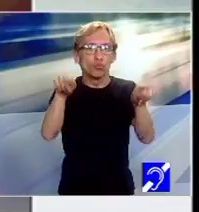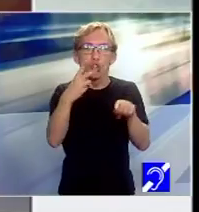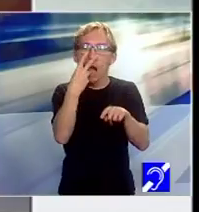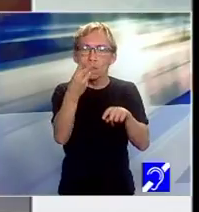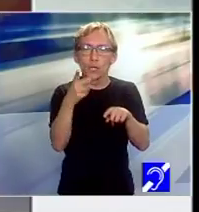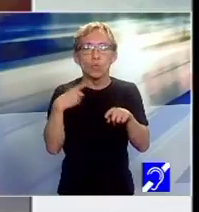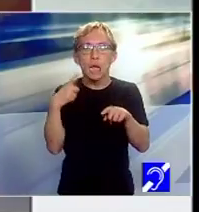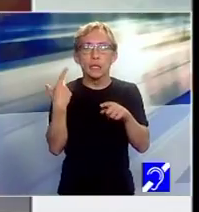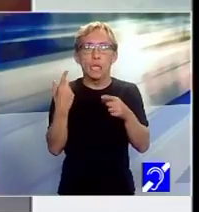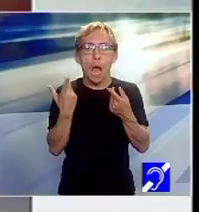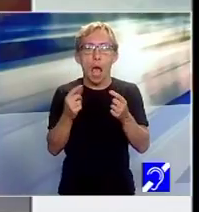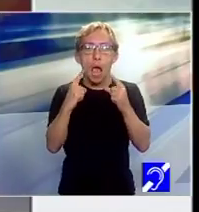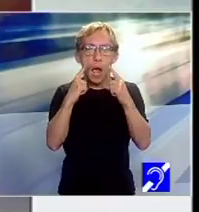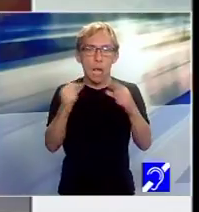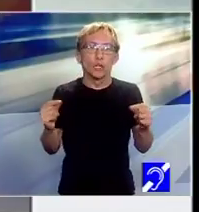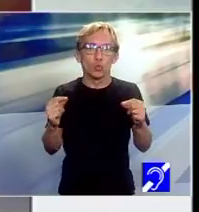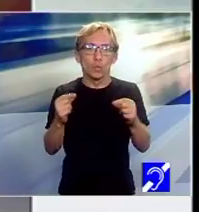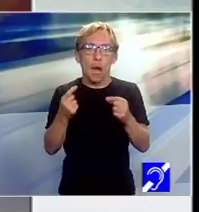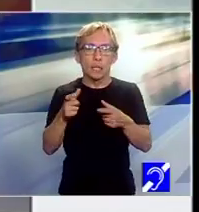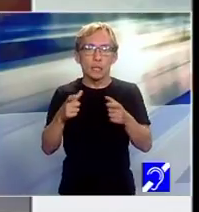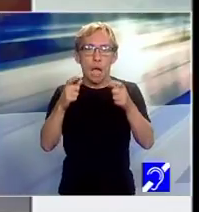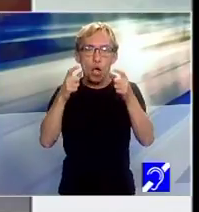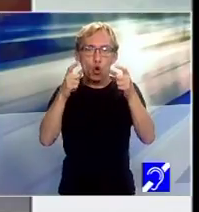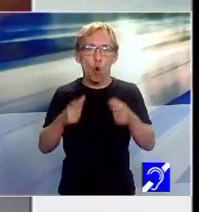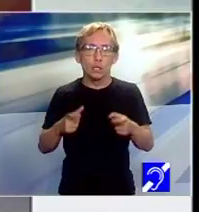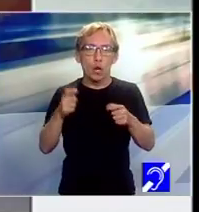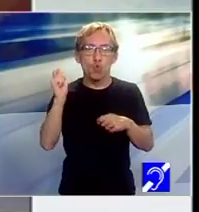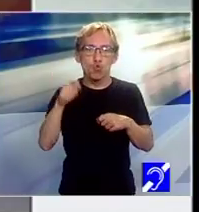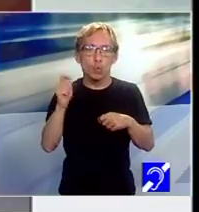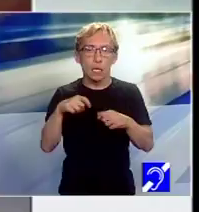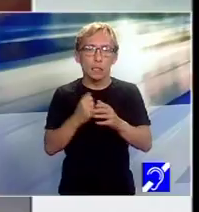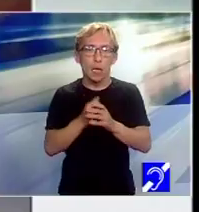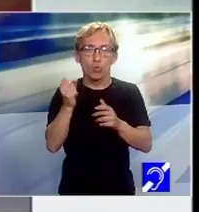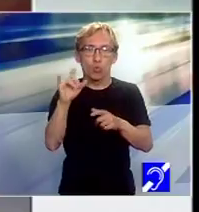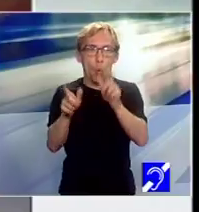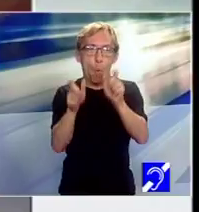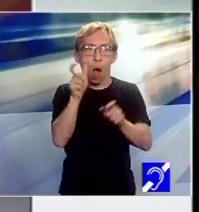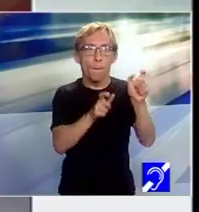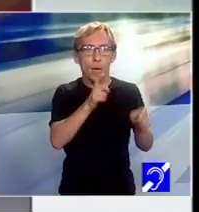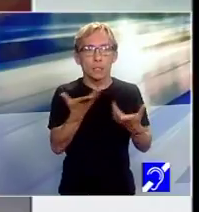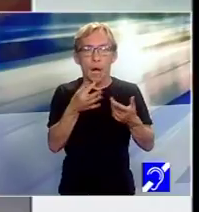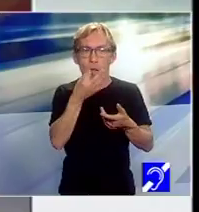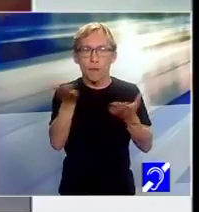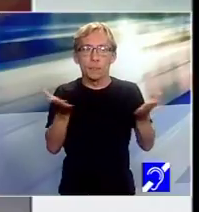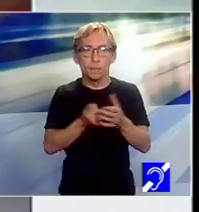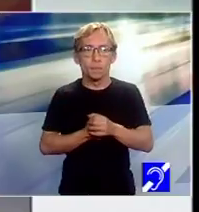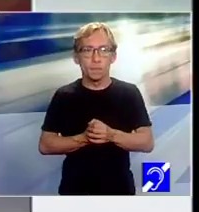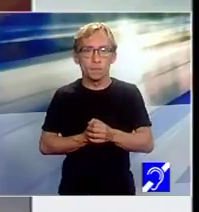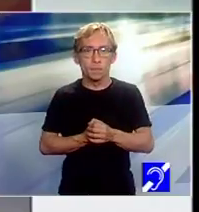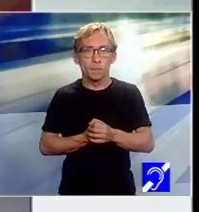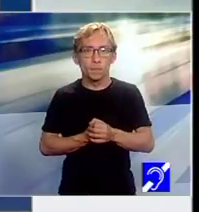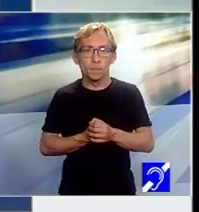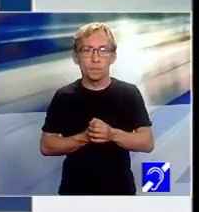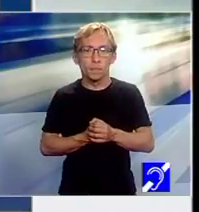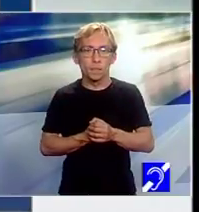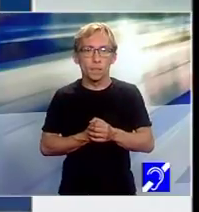colaborării dintre Guvern, Consiliul Județean și oamenii pe care vi-am spus. Eu zic că e important și cine știe să